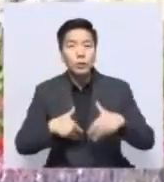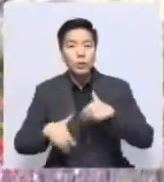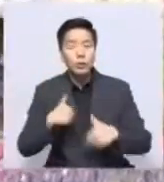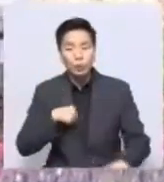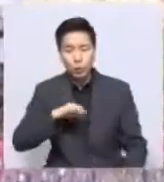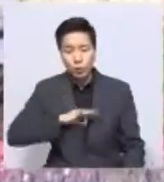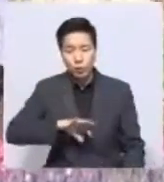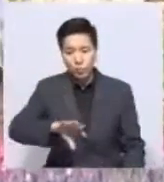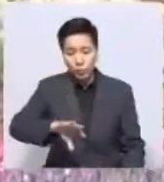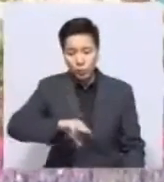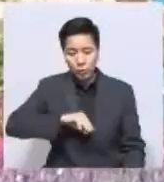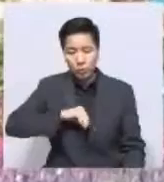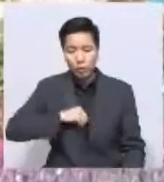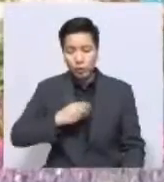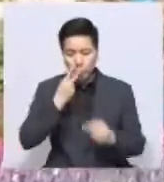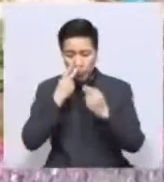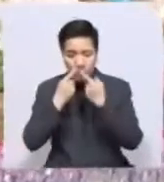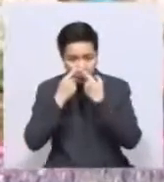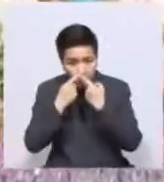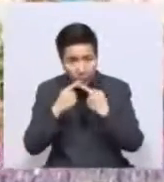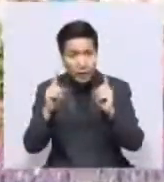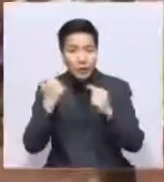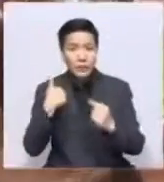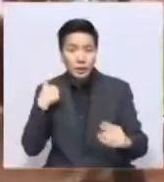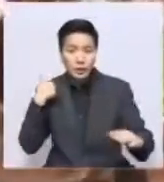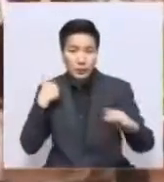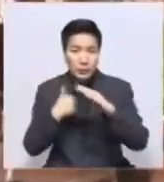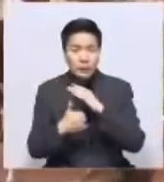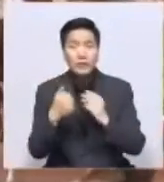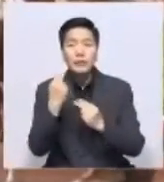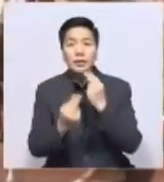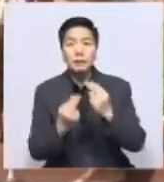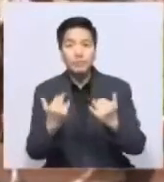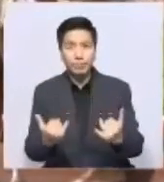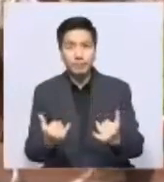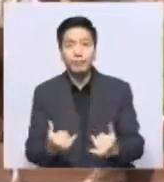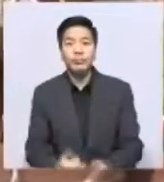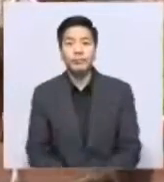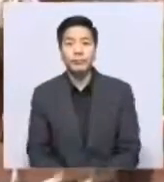ได้สัมผัสประสบการณ์ที่แปลกใหม่ทุกครั้งที่เดินทางมาเยี่ยมชมครับ